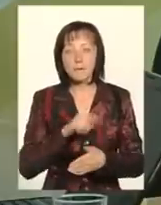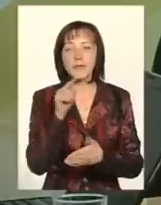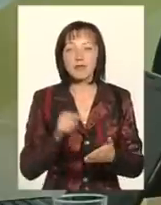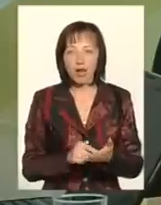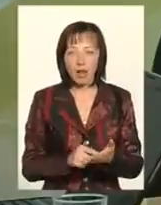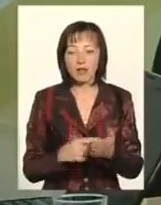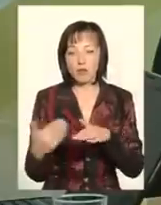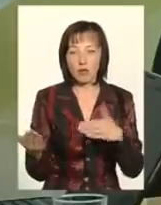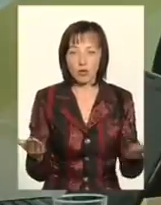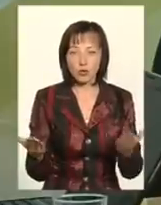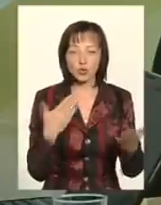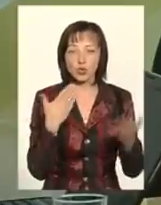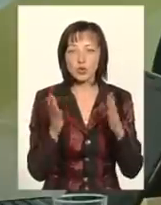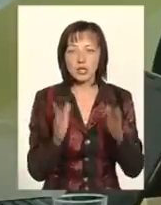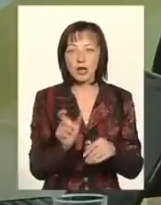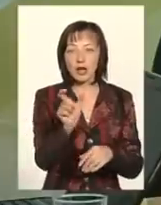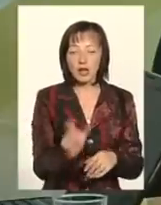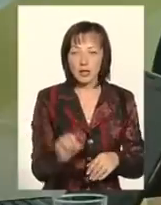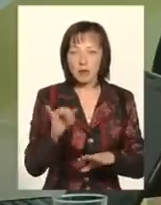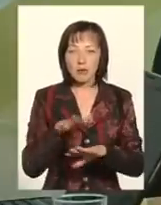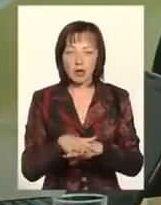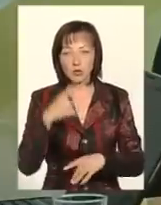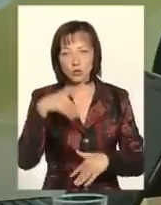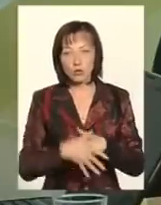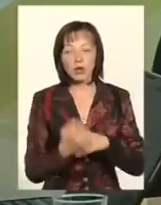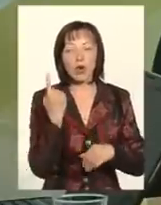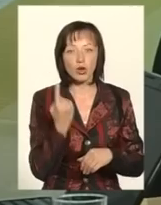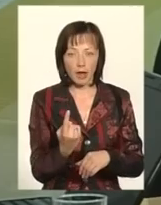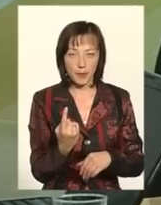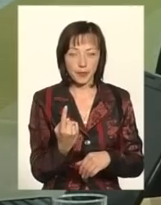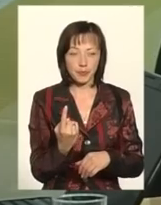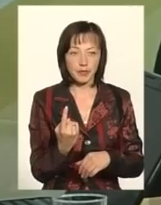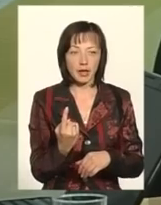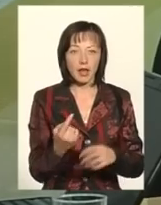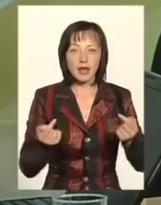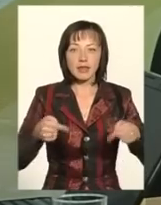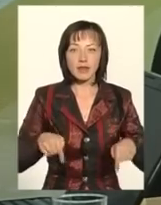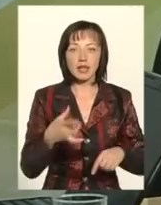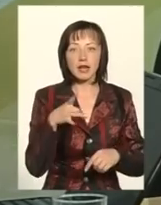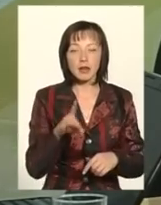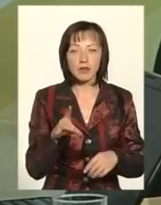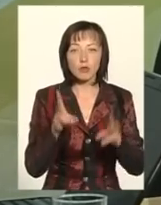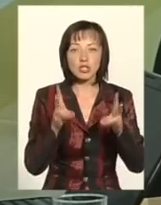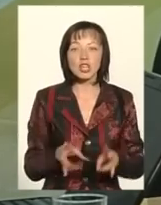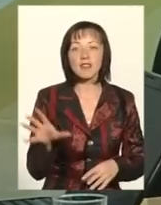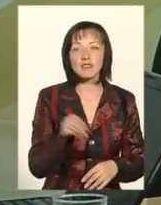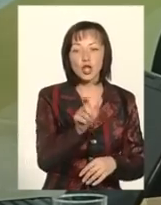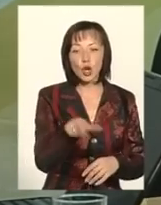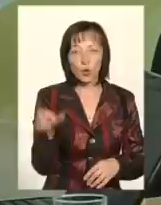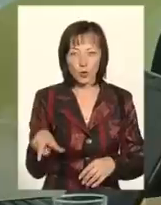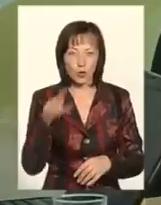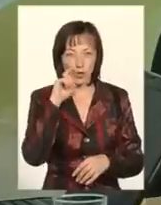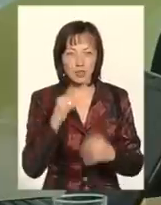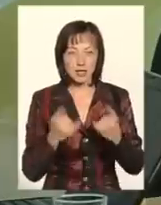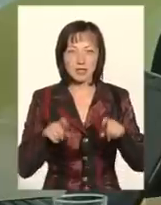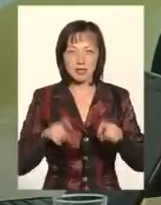обоюдні і це вони стосуються тільки клієнта і банка Ви зрозумієте одне що девальвація гривні постраждали всі люди всі громадяни які